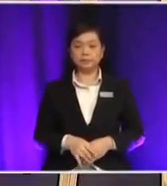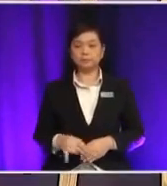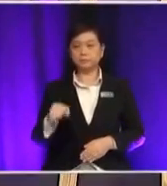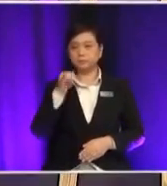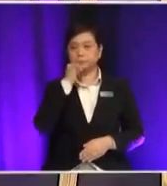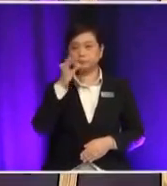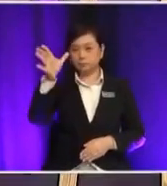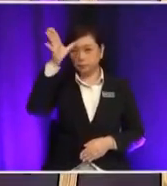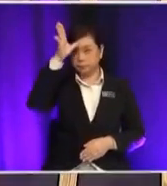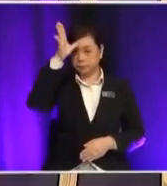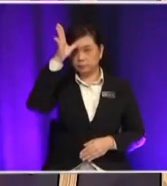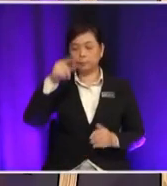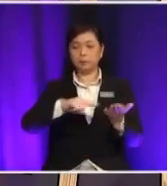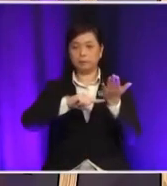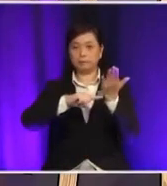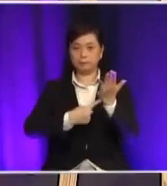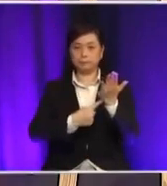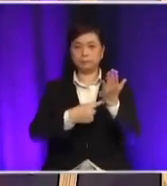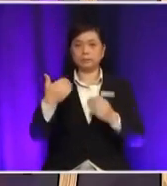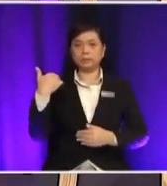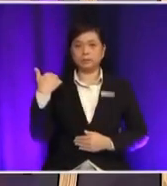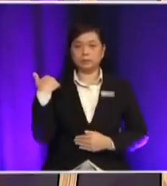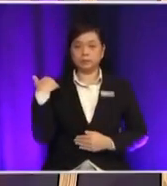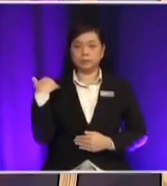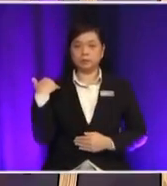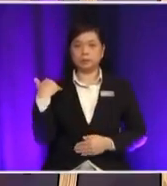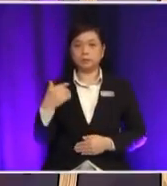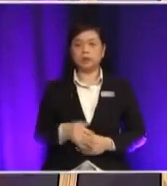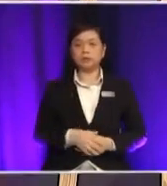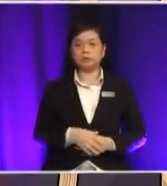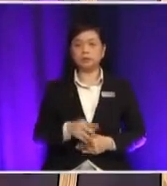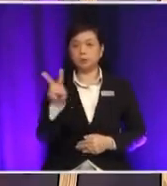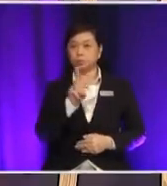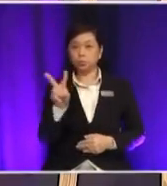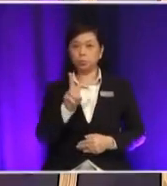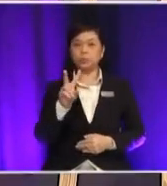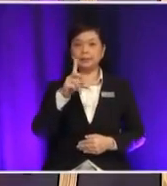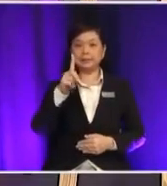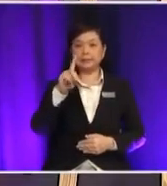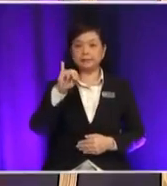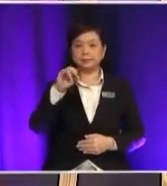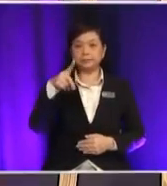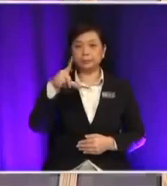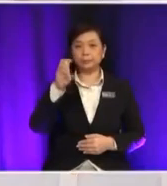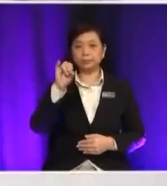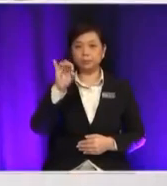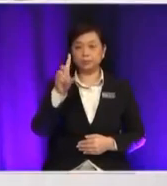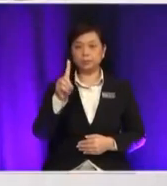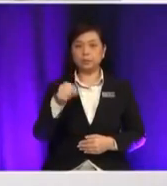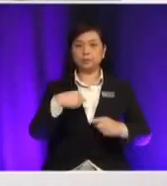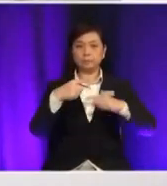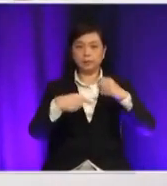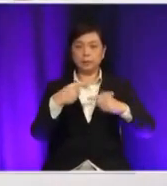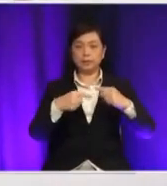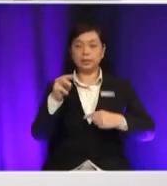alright so mula-mula kita ada dua n yaitu diploid Saat apabila kita meiosis kita akan